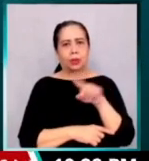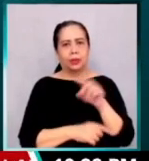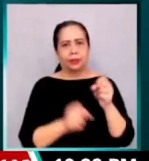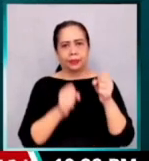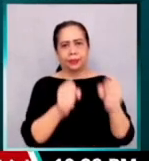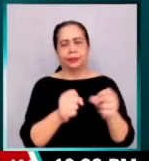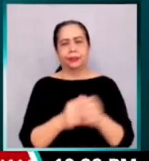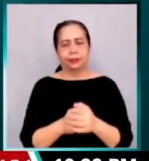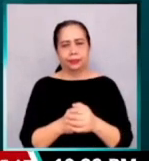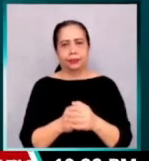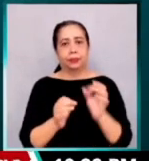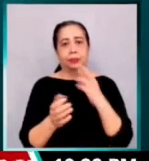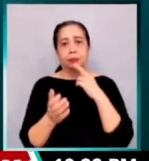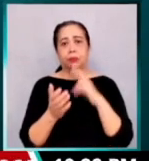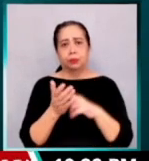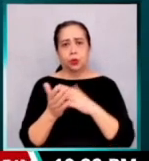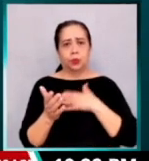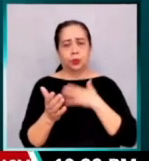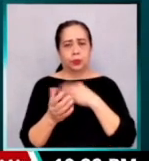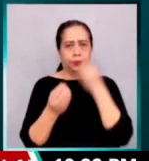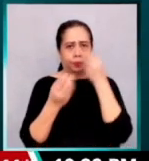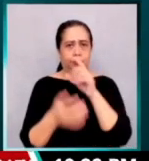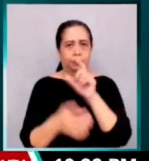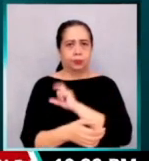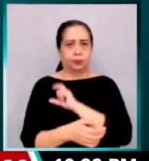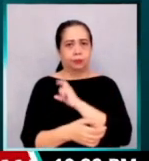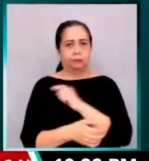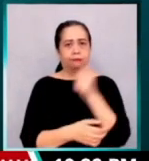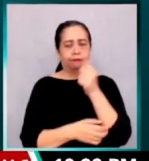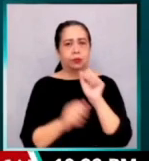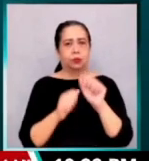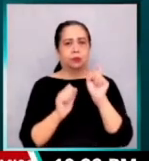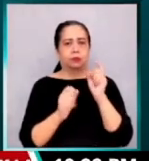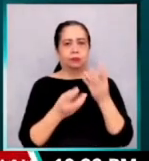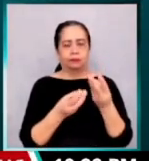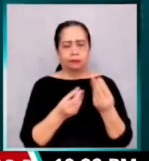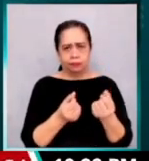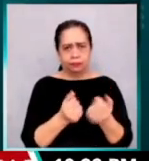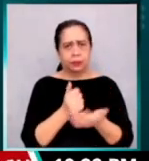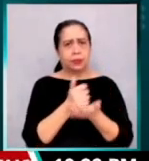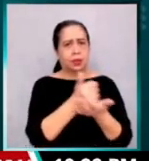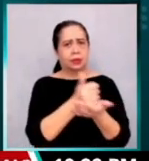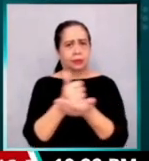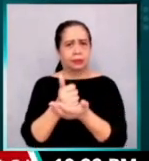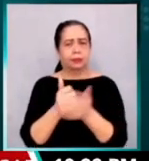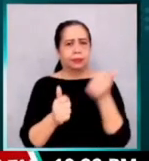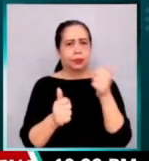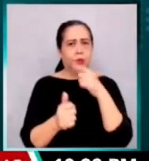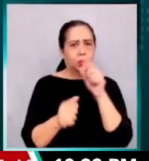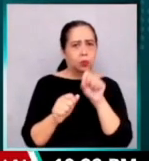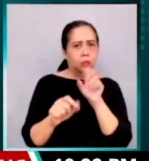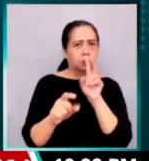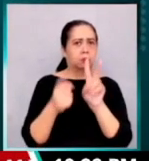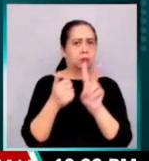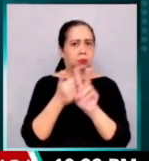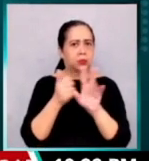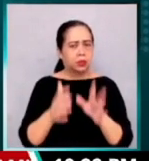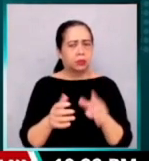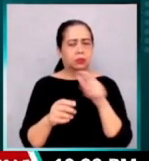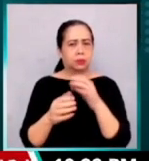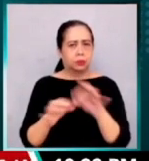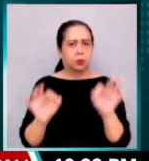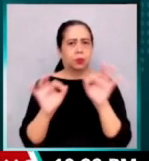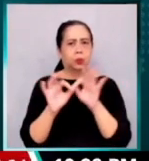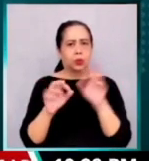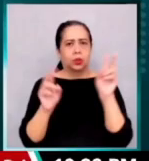ito sa inyong otoridad para ma-address agad. At tulong na rin nila doon sa mga iba na maaaring mabiktima pa. At pinakamahalaga dyan yung tinatawag